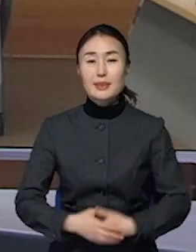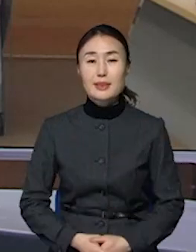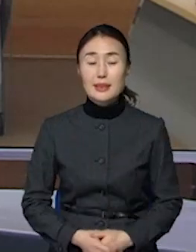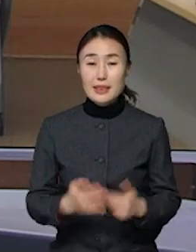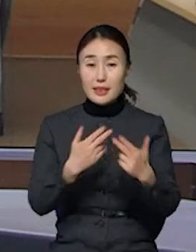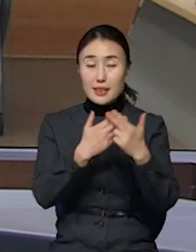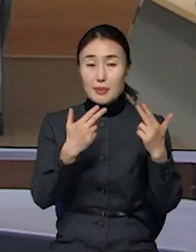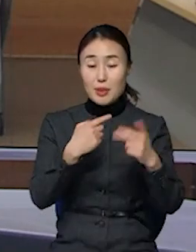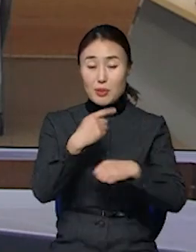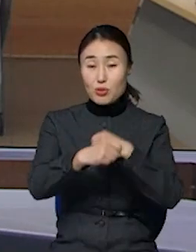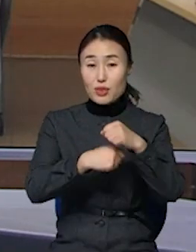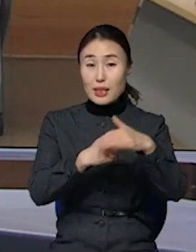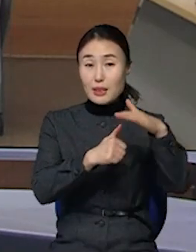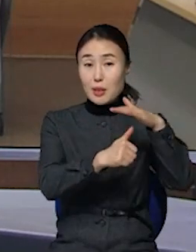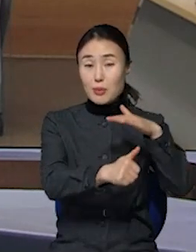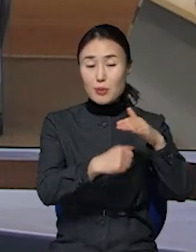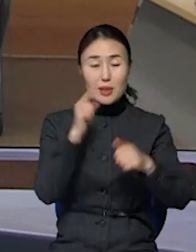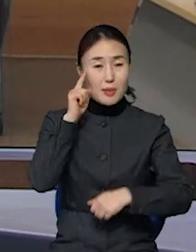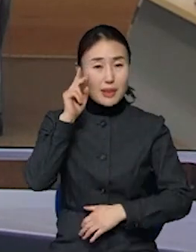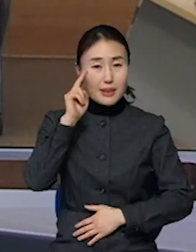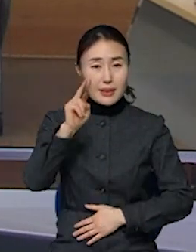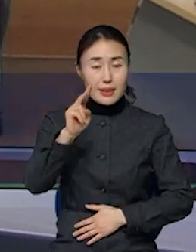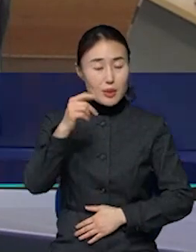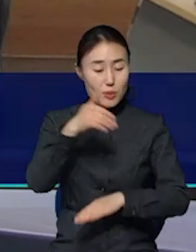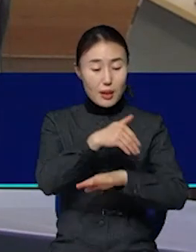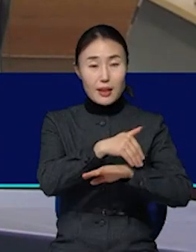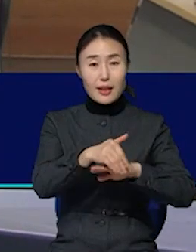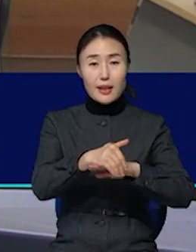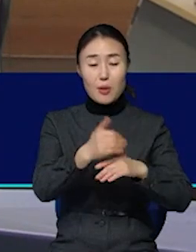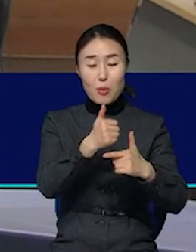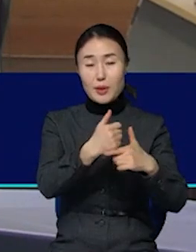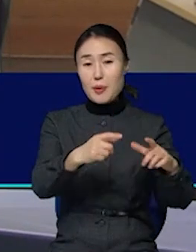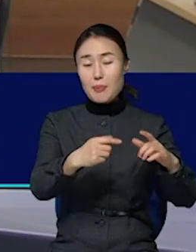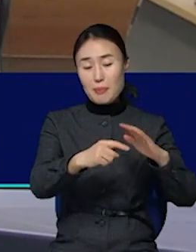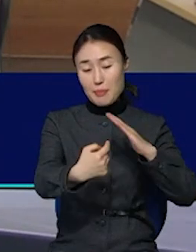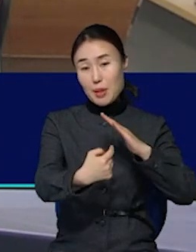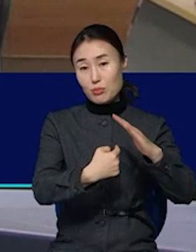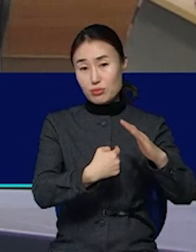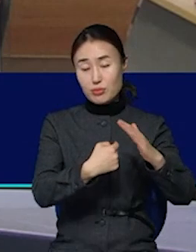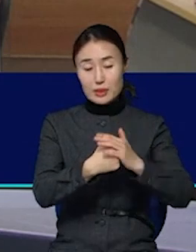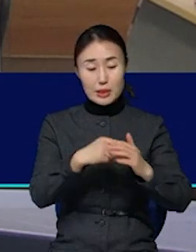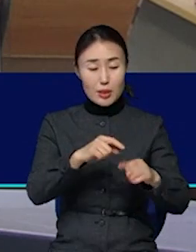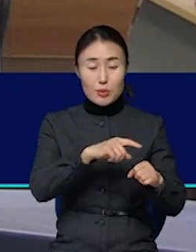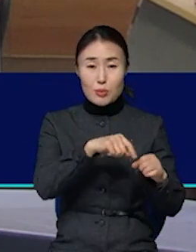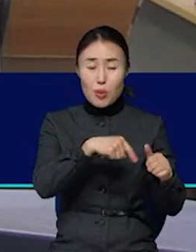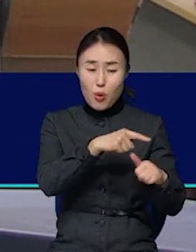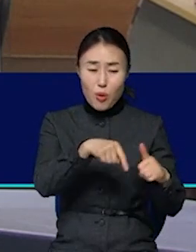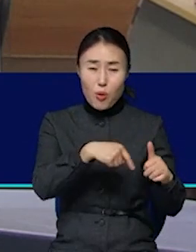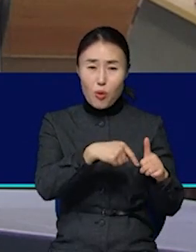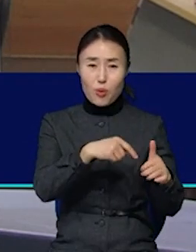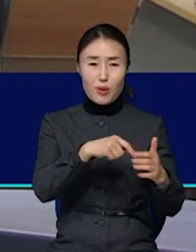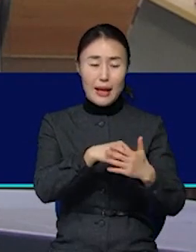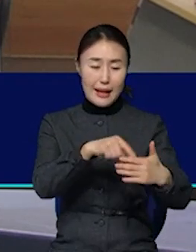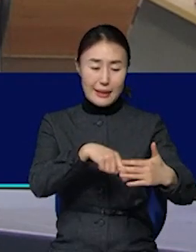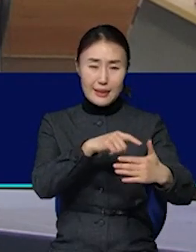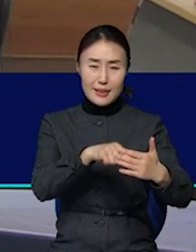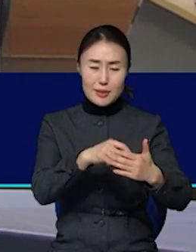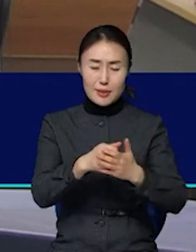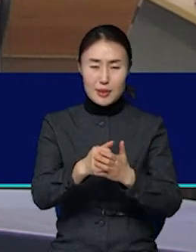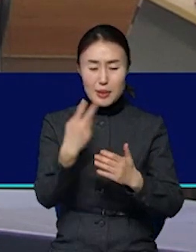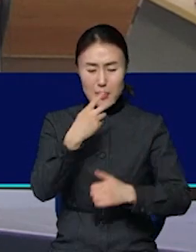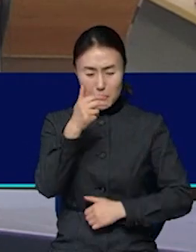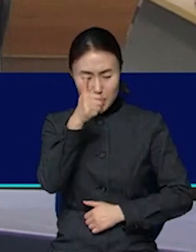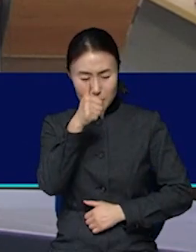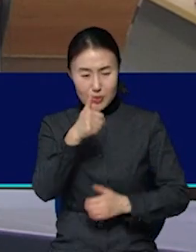이재명 더불어민주당 대표가 1박 2일 일정으로 텃밭은 호남을 찾았습니다 자신을 둘러싼 사법 리스크가 본격화한